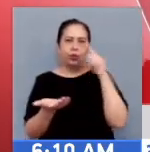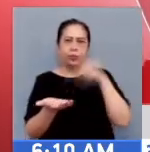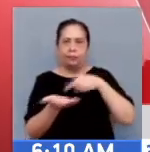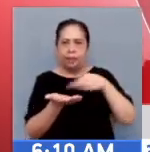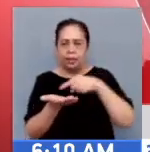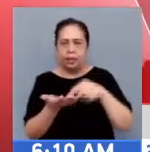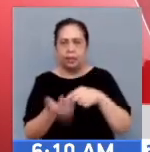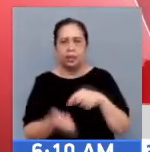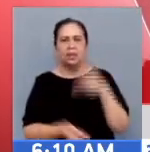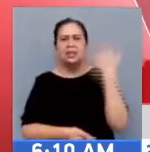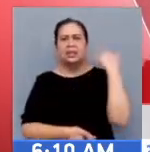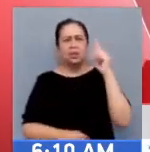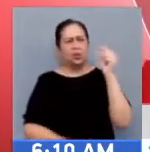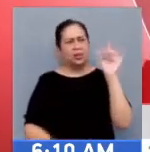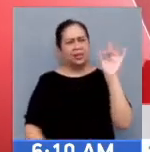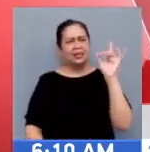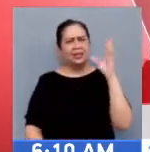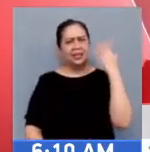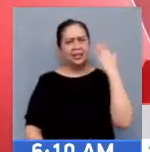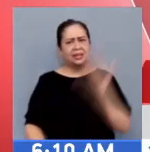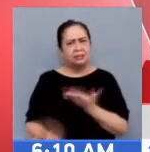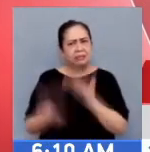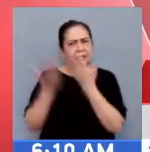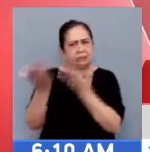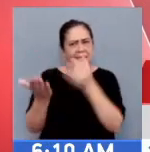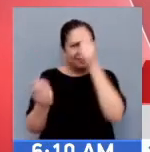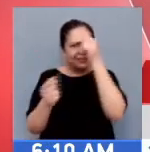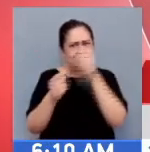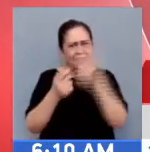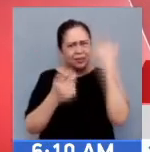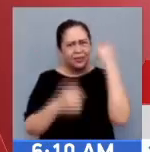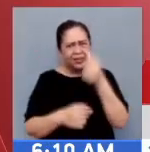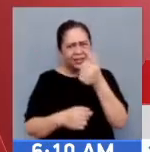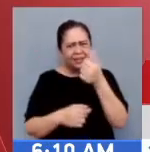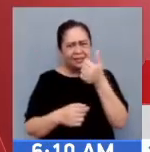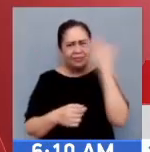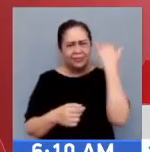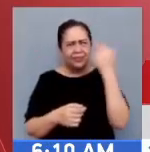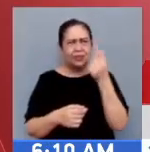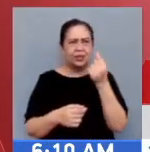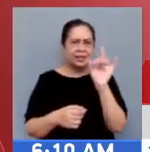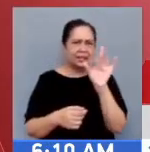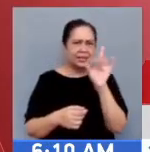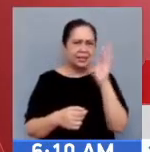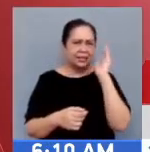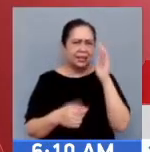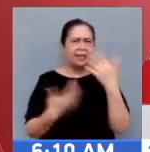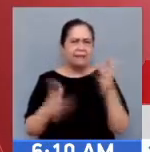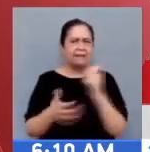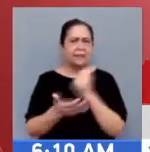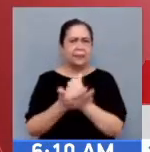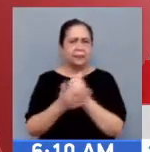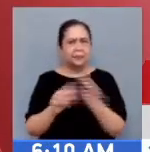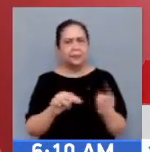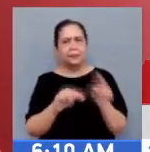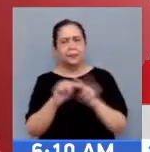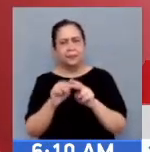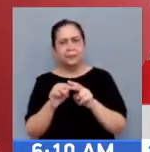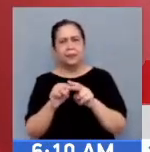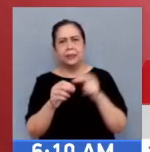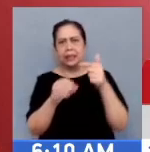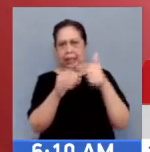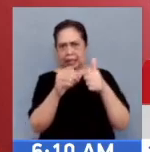2018 pa na pinagkaloob, kung natatandaan po natin. 2018 ay nagkaroon ng pagtaas ng presyo ng petrolyo na umabot